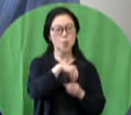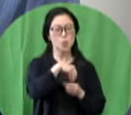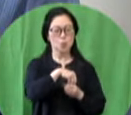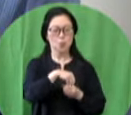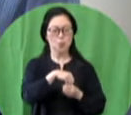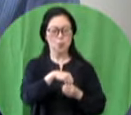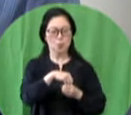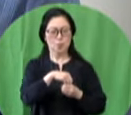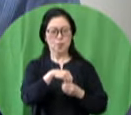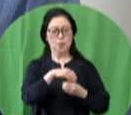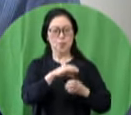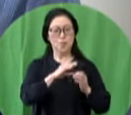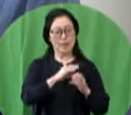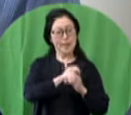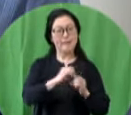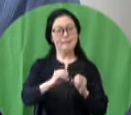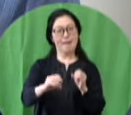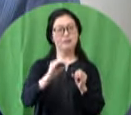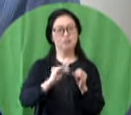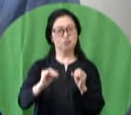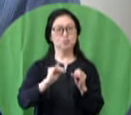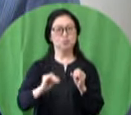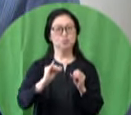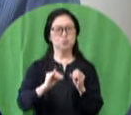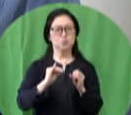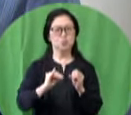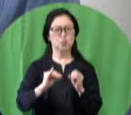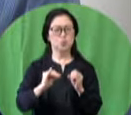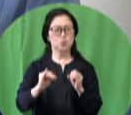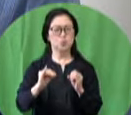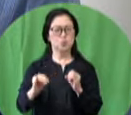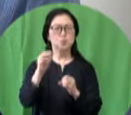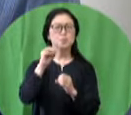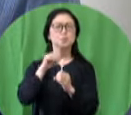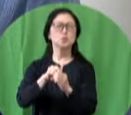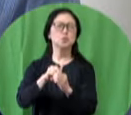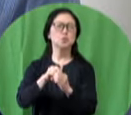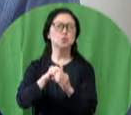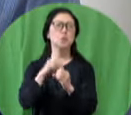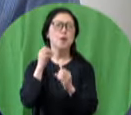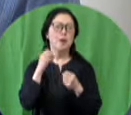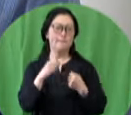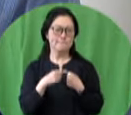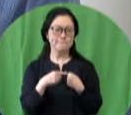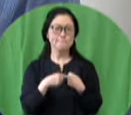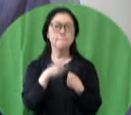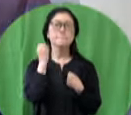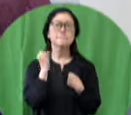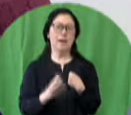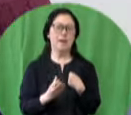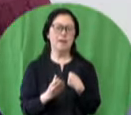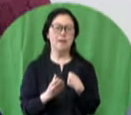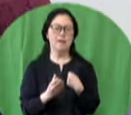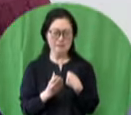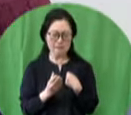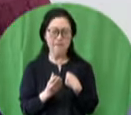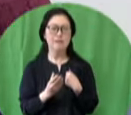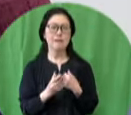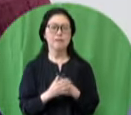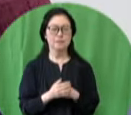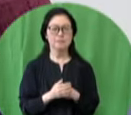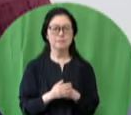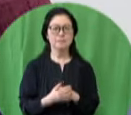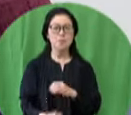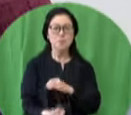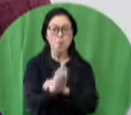は心臓の動きを支えている血管が詰まることによって血液の流れが途絶えて心臓の筋肉が腐ってしま